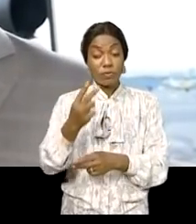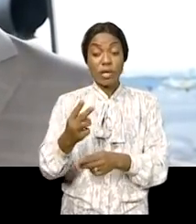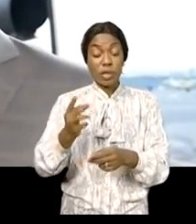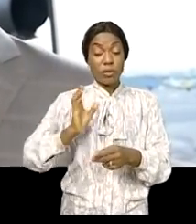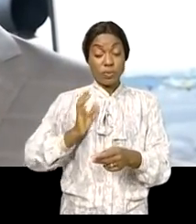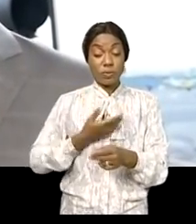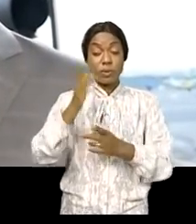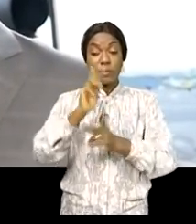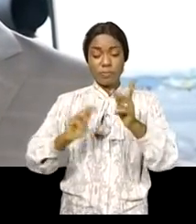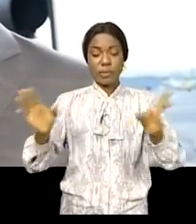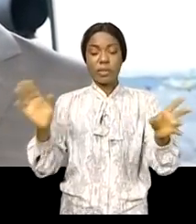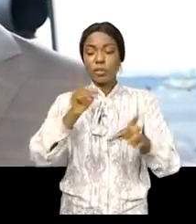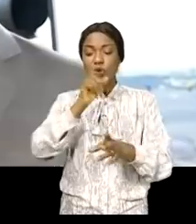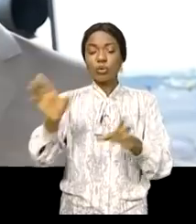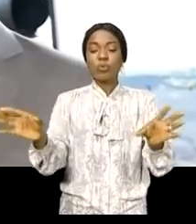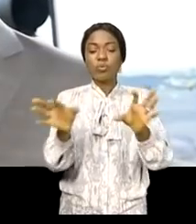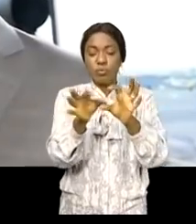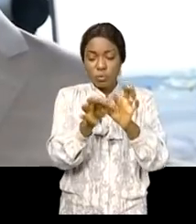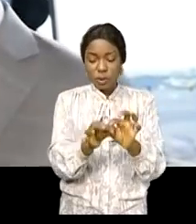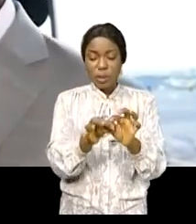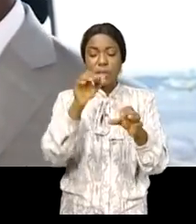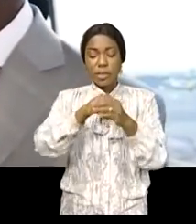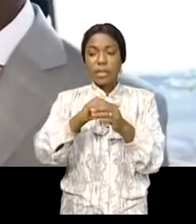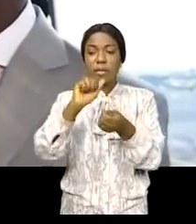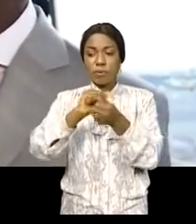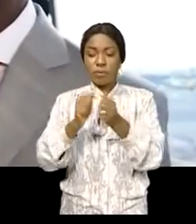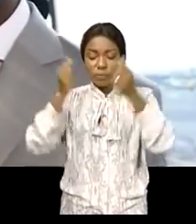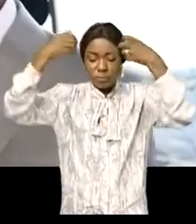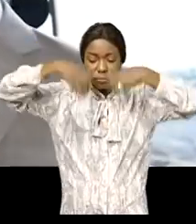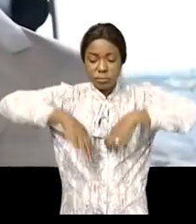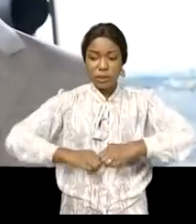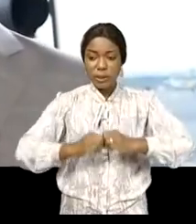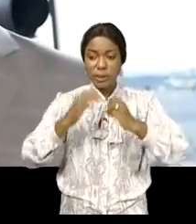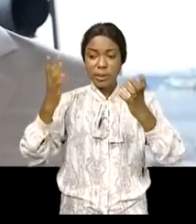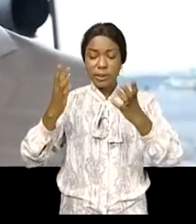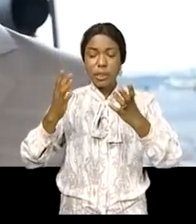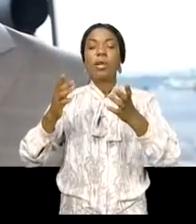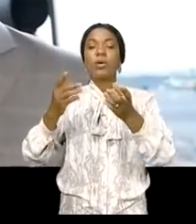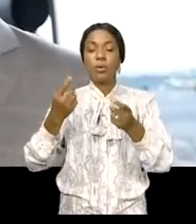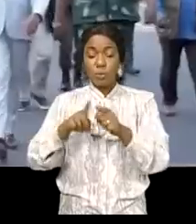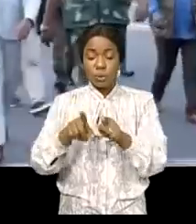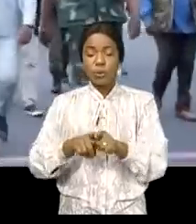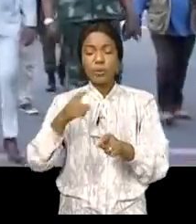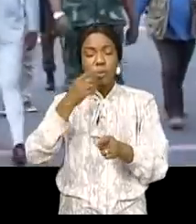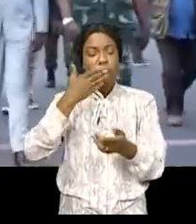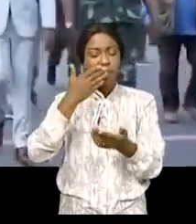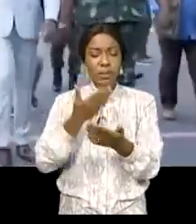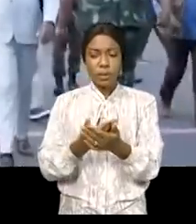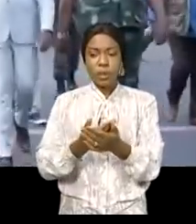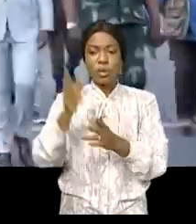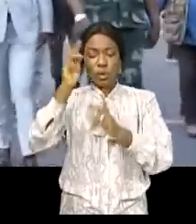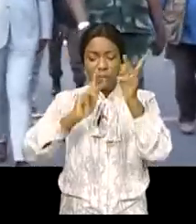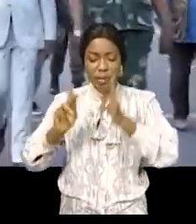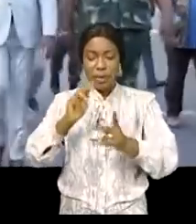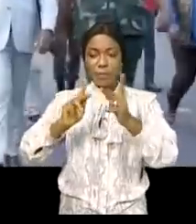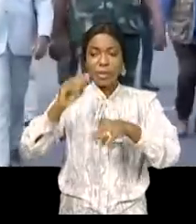peuples sont soudés en période de crise et nous remercions beaucoup le peuple frère de Congo-Brazzaville. L'appel à la solidarité lancé par